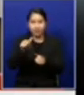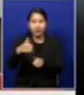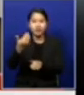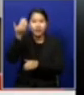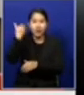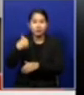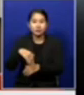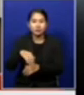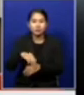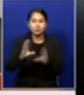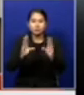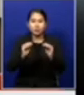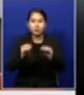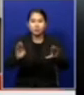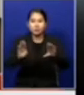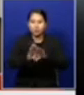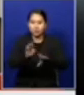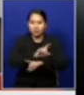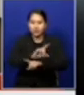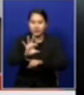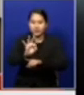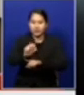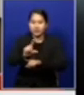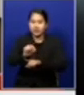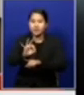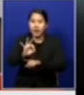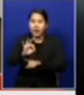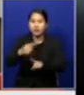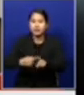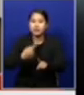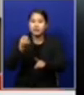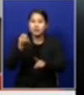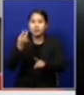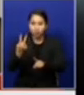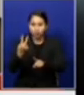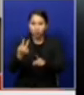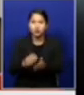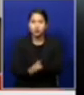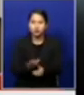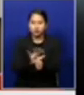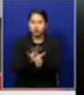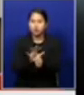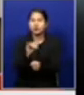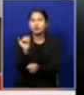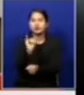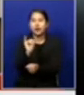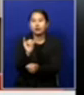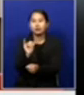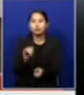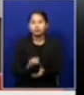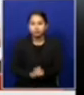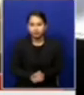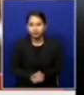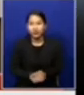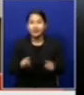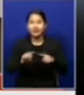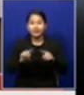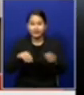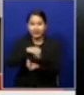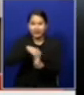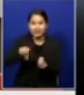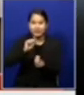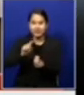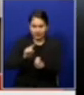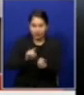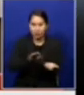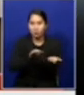าปิดเมื่อวันที่29กุมภาปีนี้มี29วันโควิดยังไม่ได้ร้ายแรงเลยครับแต่เศรษฐกิจเนี่ยมันไป